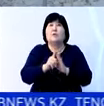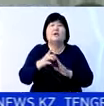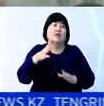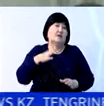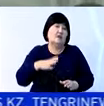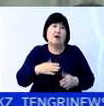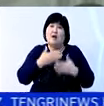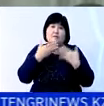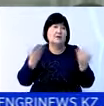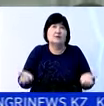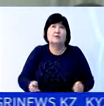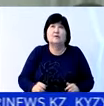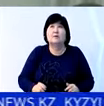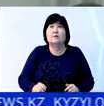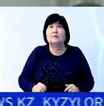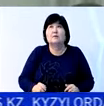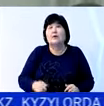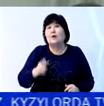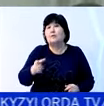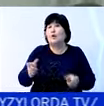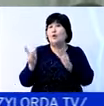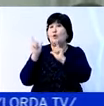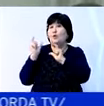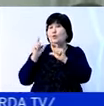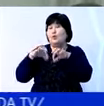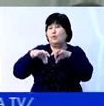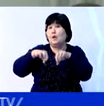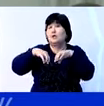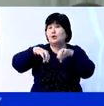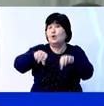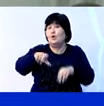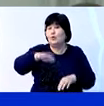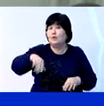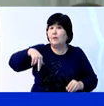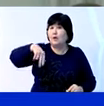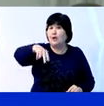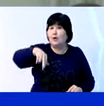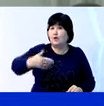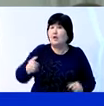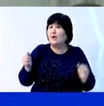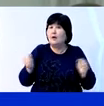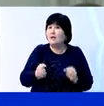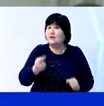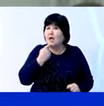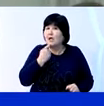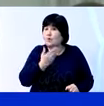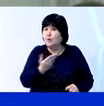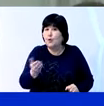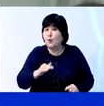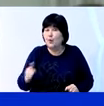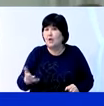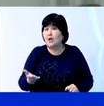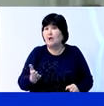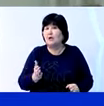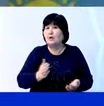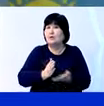амалдары жоқ. Жеңіл машина жүрсін де қойсын, грузовой машина жұмай ақ қойсын. Сонымен балашаға өтсе болды деймін мен енді. Қыста қиын болып тұр оларға да. Арғы беттегі